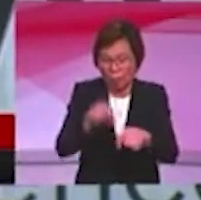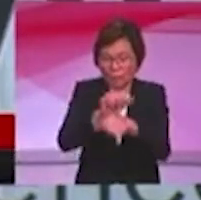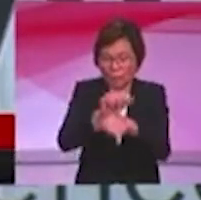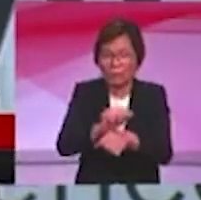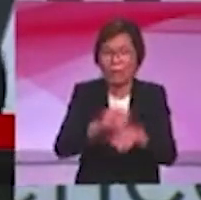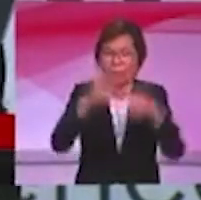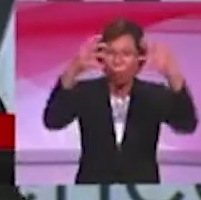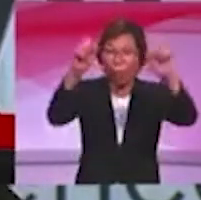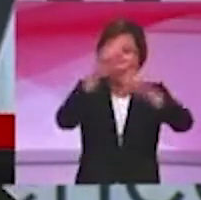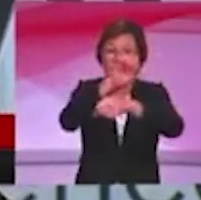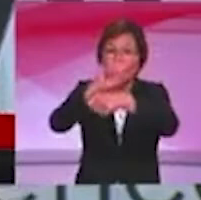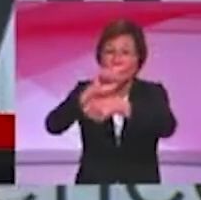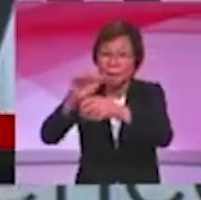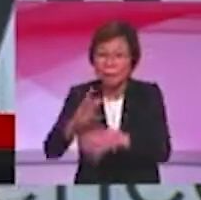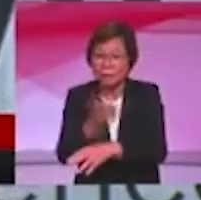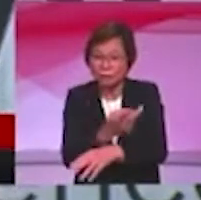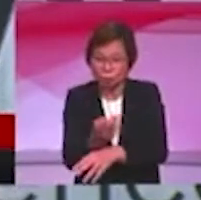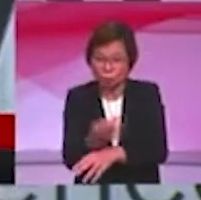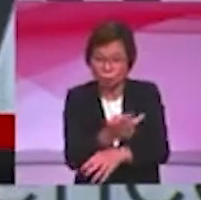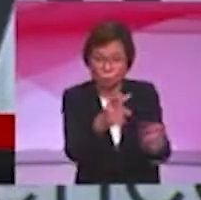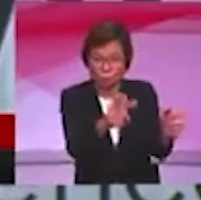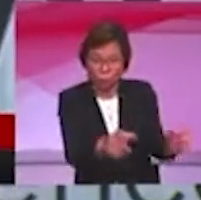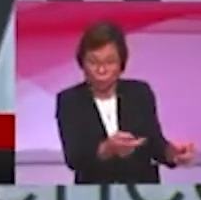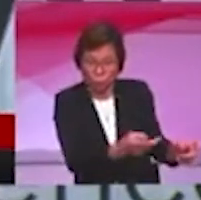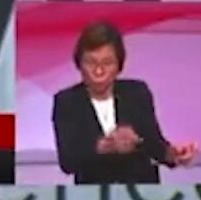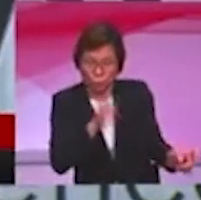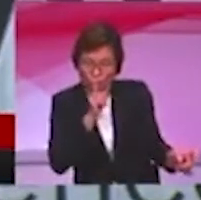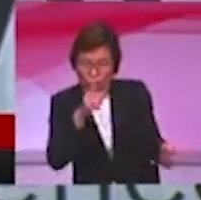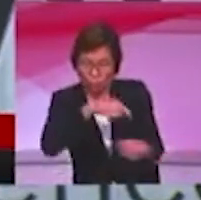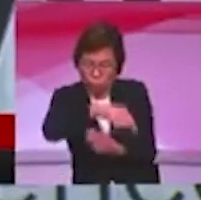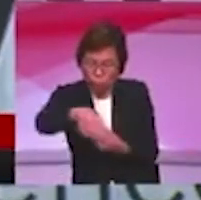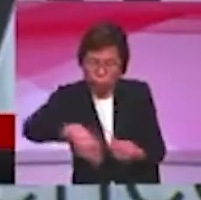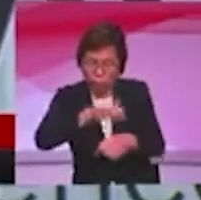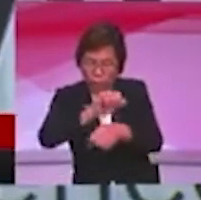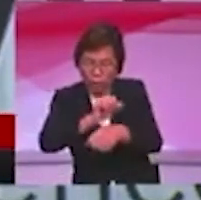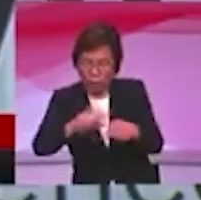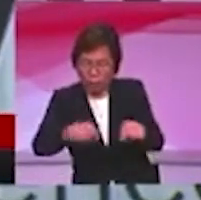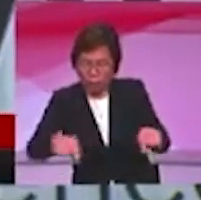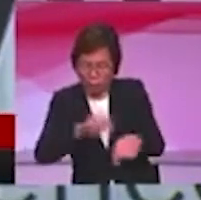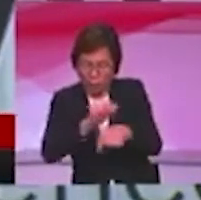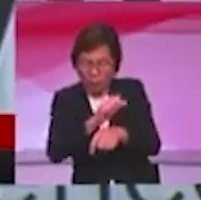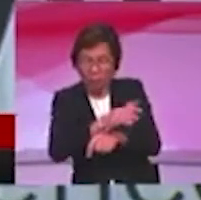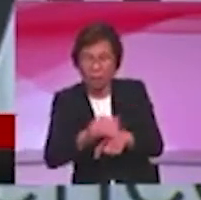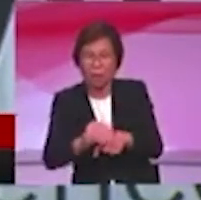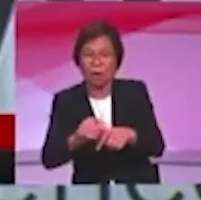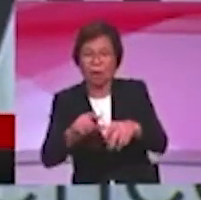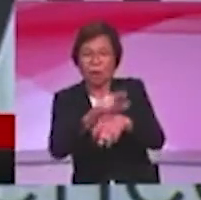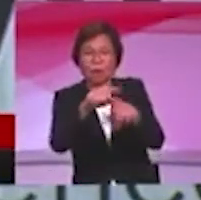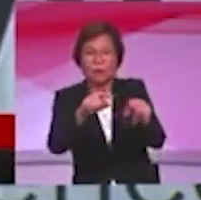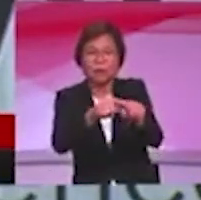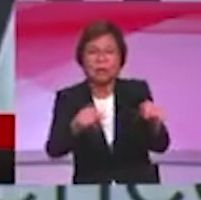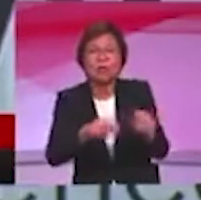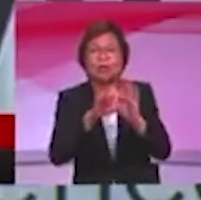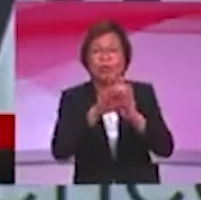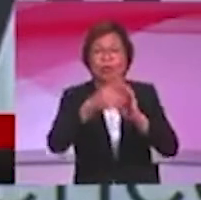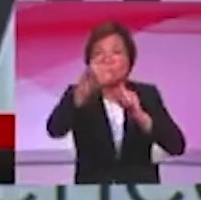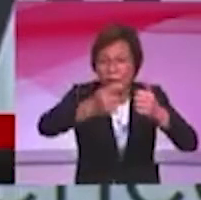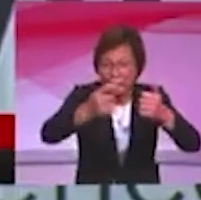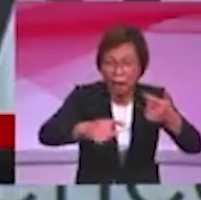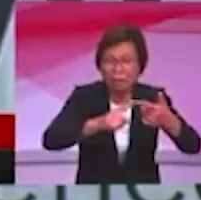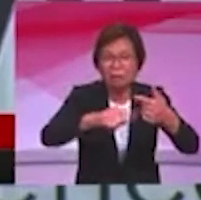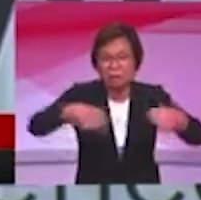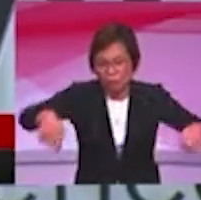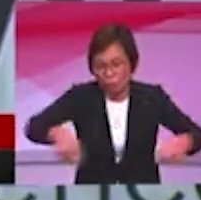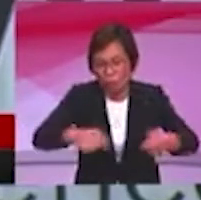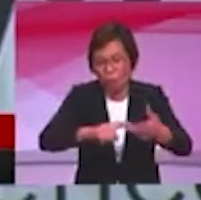pekerja hendaklah sentiasa memastikan persekitaran tempat kerja dan kawasan guna sama, contohnya tandas, dapur